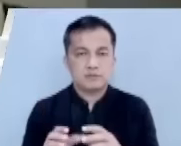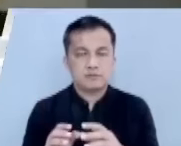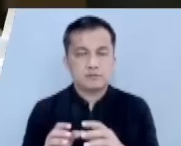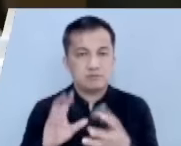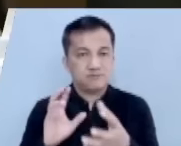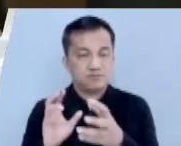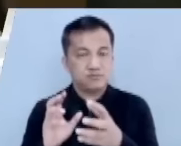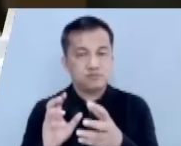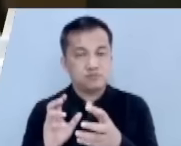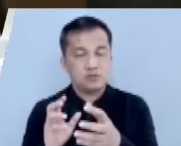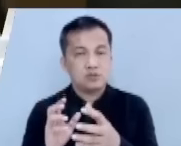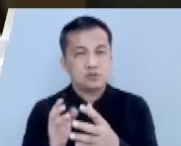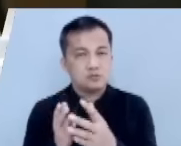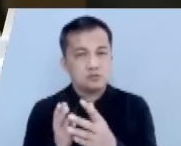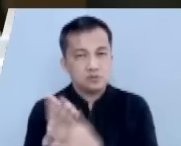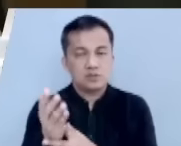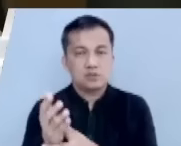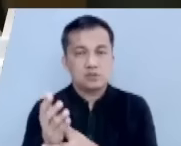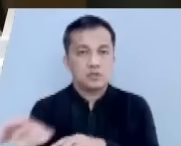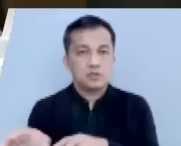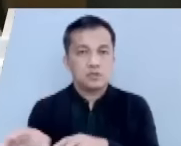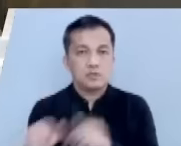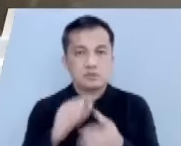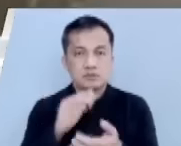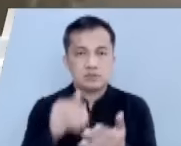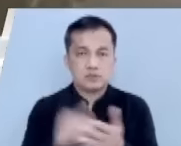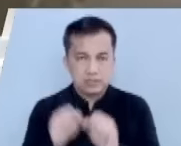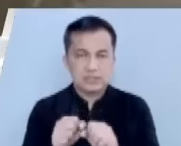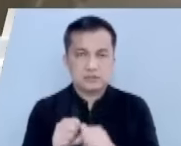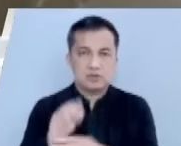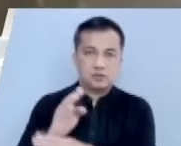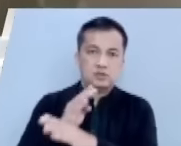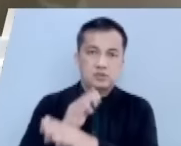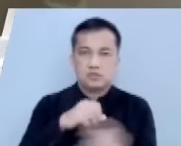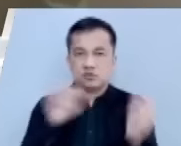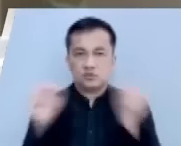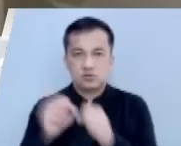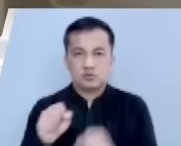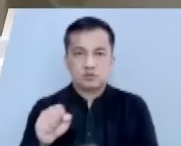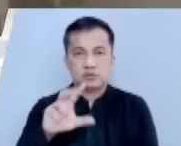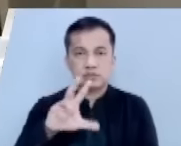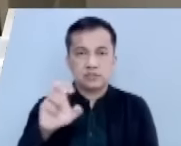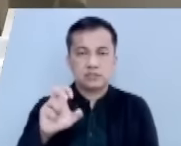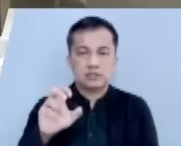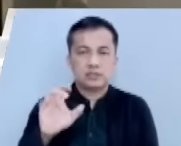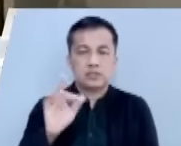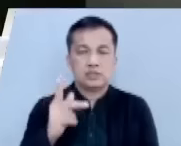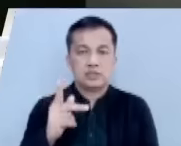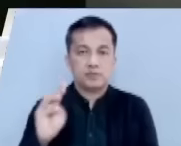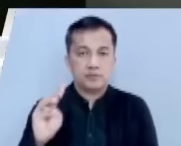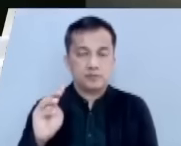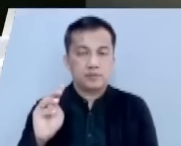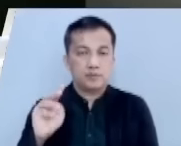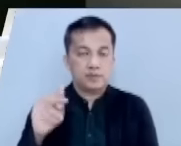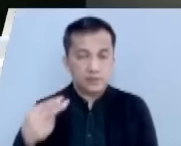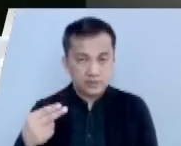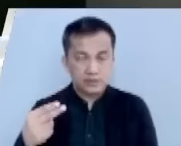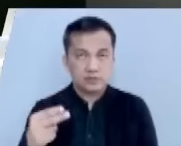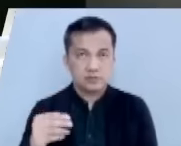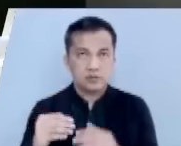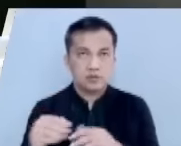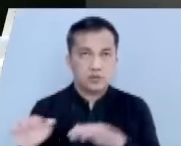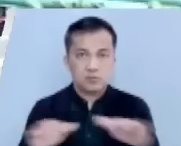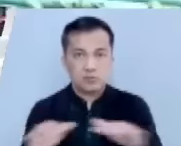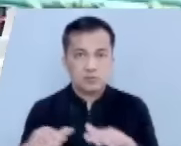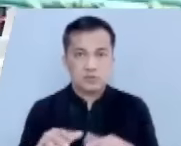dapat matagalan ang mga bagyong may lakas na hanging di bababa sa 300 kilometers per hour at hanggang magnitude 8.0